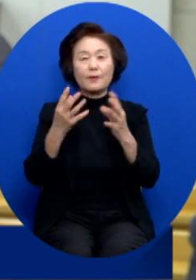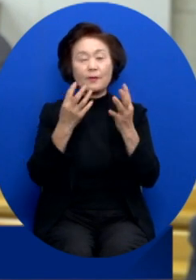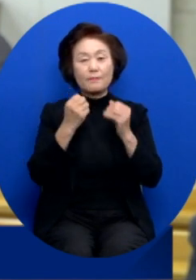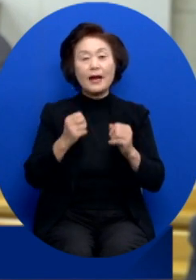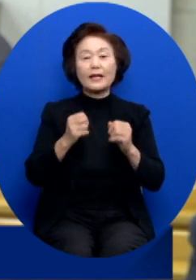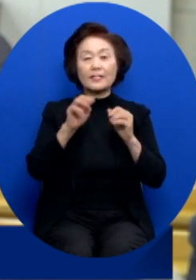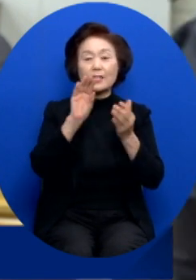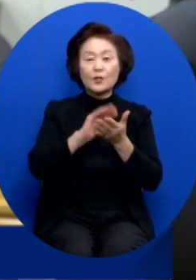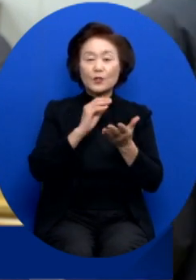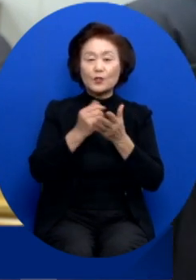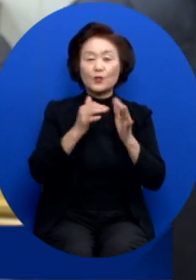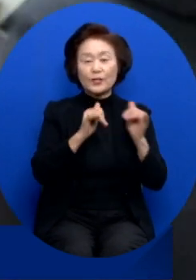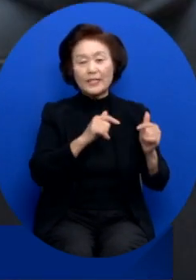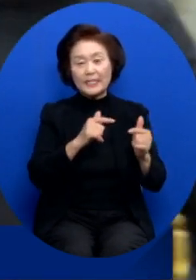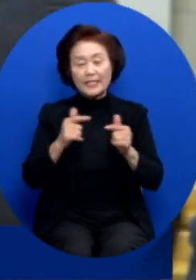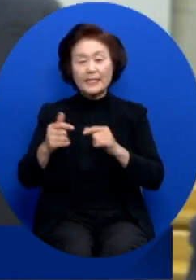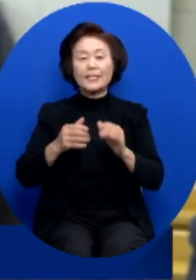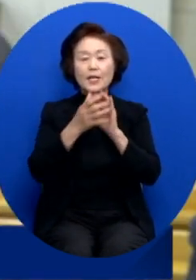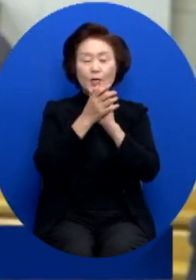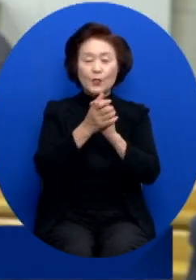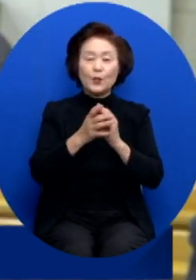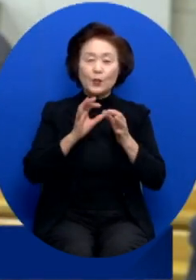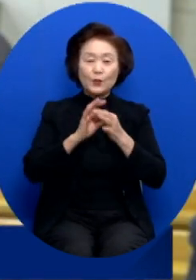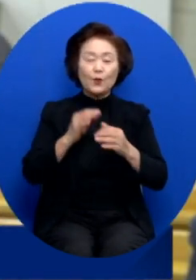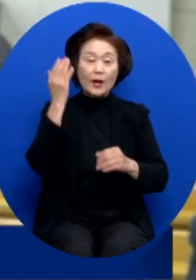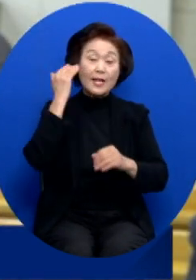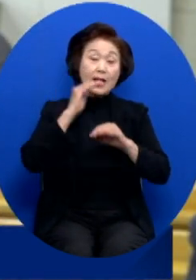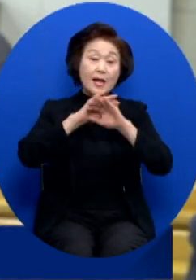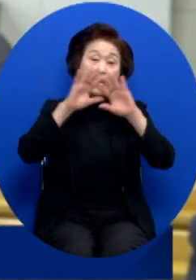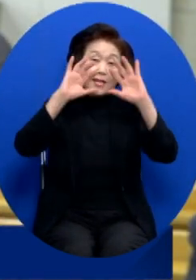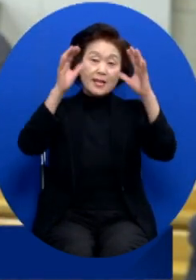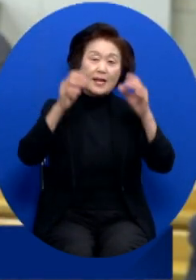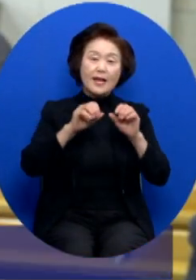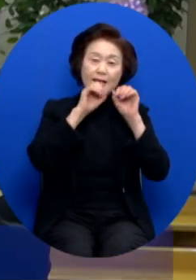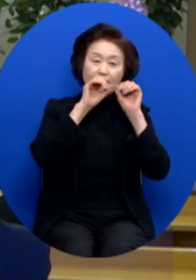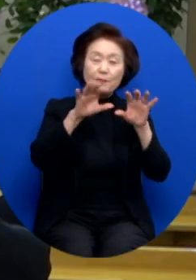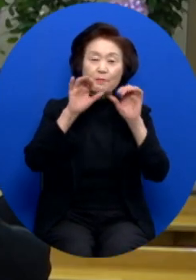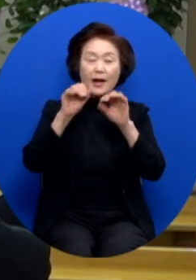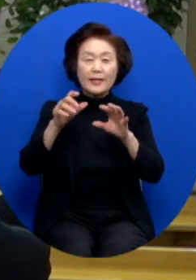그리스도인들이 마음껏 기도로 하늘나라를 전파할 수 있는 데 최선을 다하겠습니다.